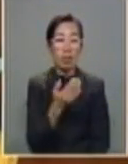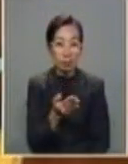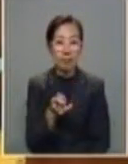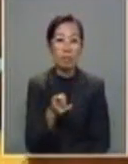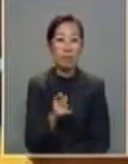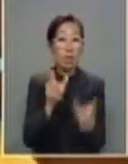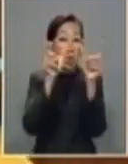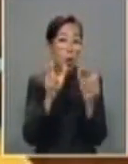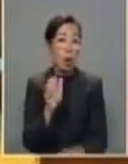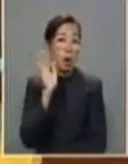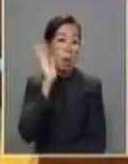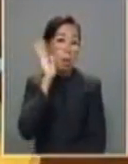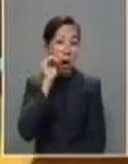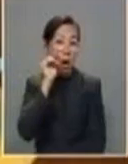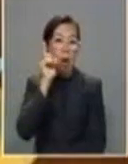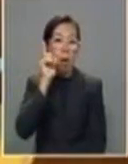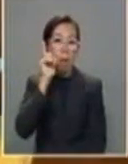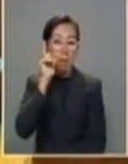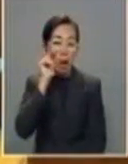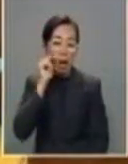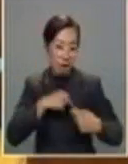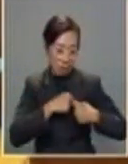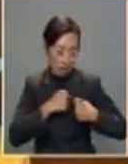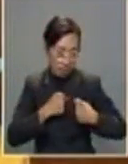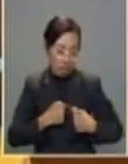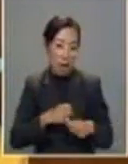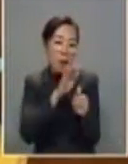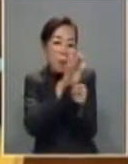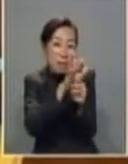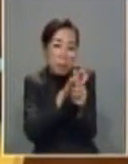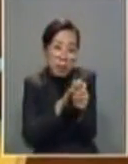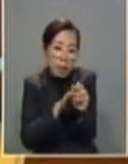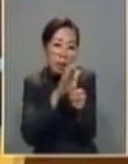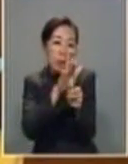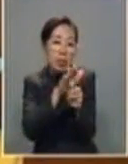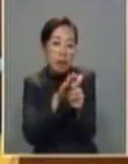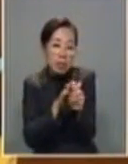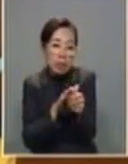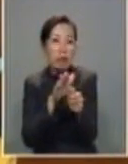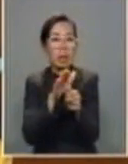แม่มีเมตตากรุณามุทิตา